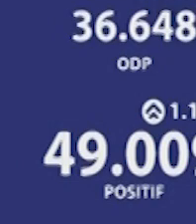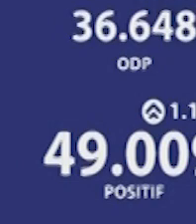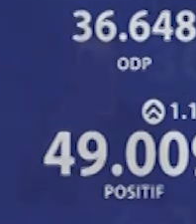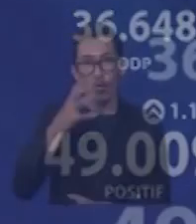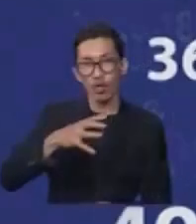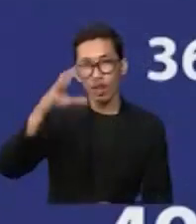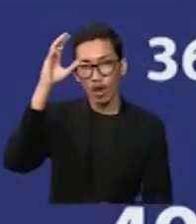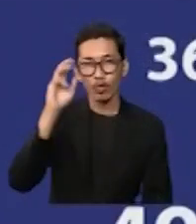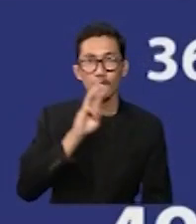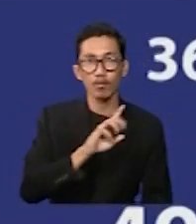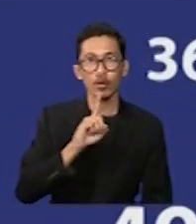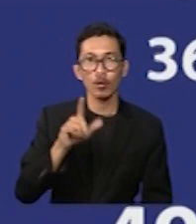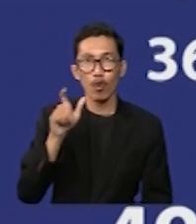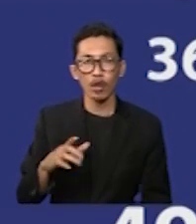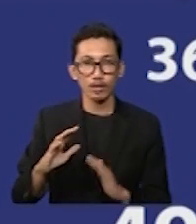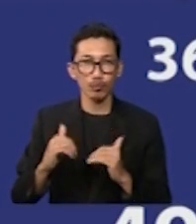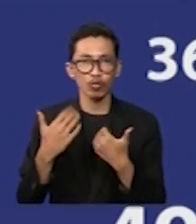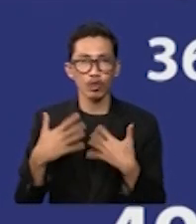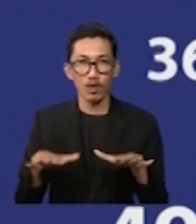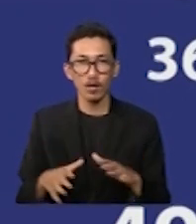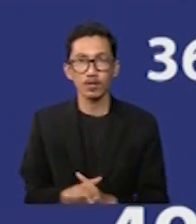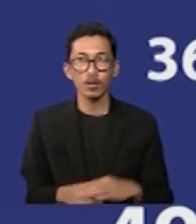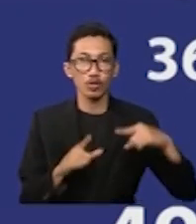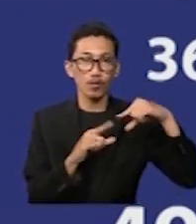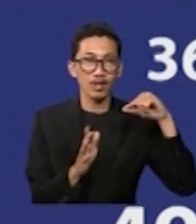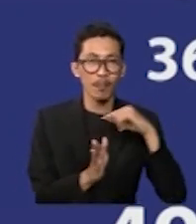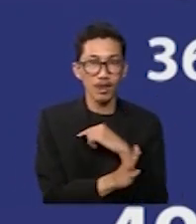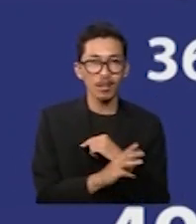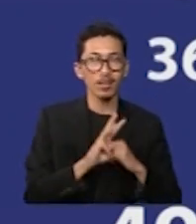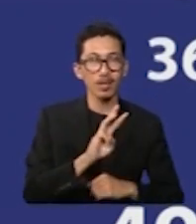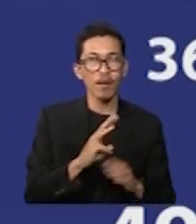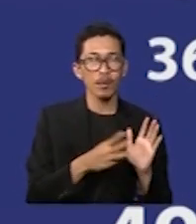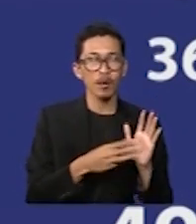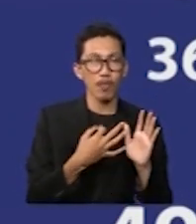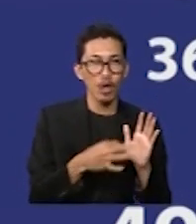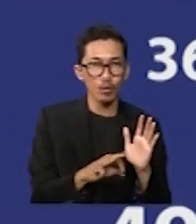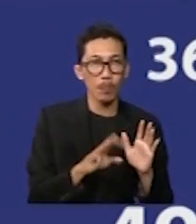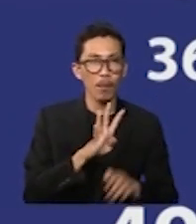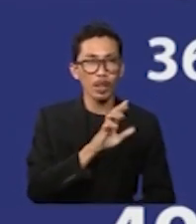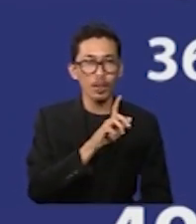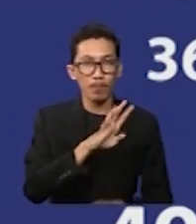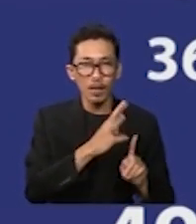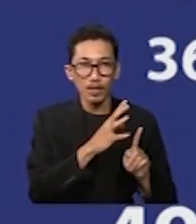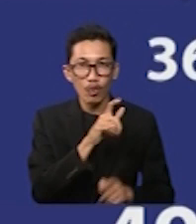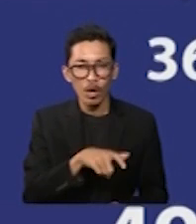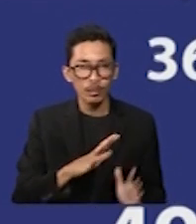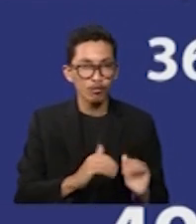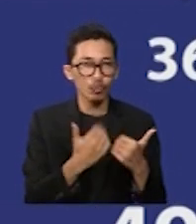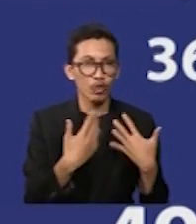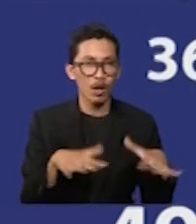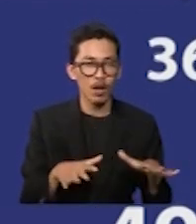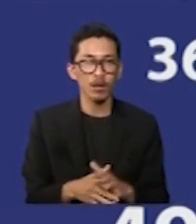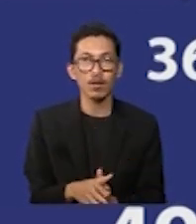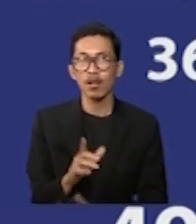31 sembuh, Sumatera Barat 3 kasus baru dengan 14 sembuh, Lampung 2